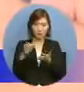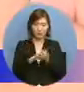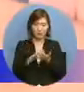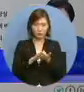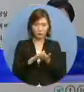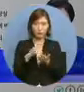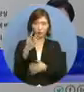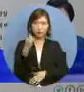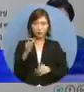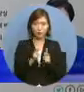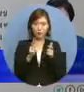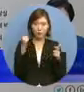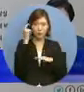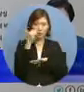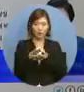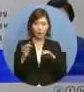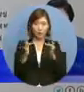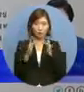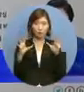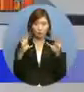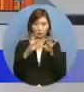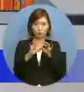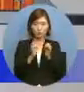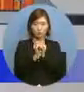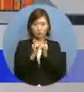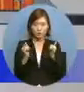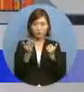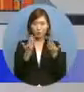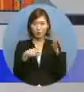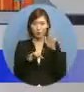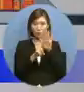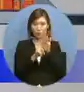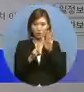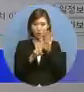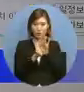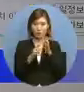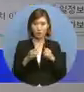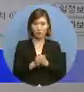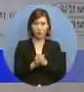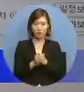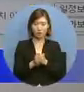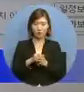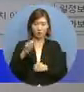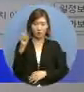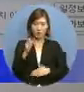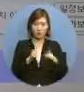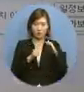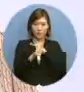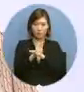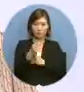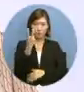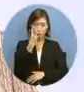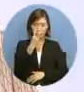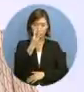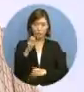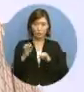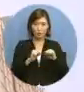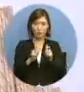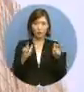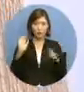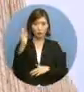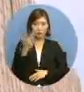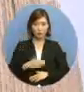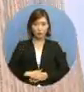계획입니다 또 이를 인터넷을 통해 주민들에게 공개하고 현장에 대한 부시 점검도 확대됩니다 재건축 단지가